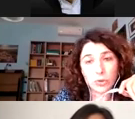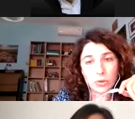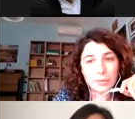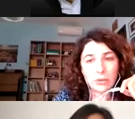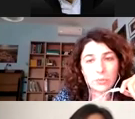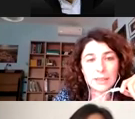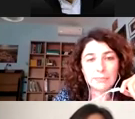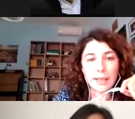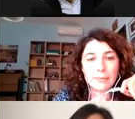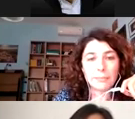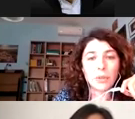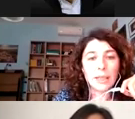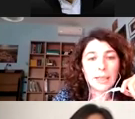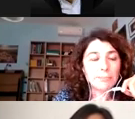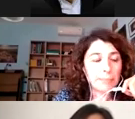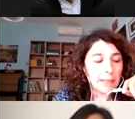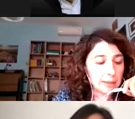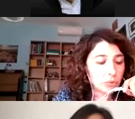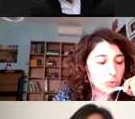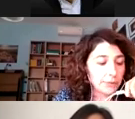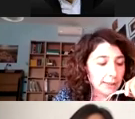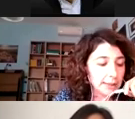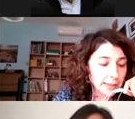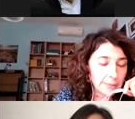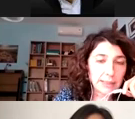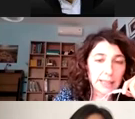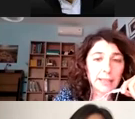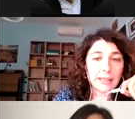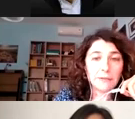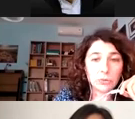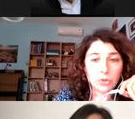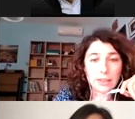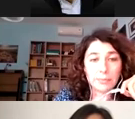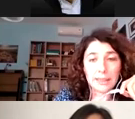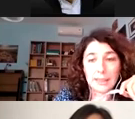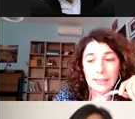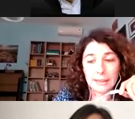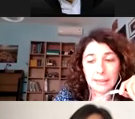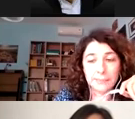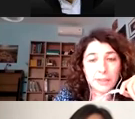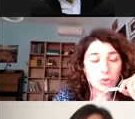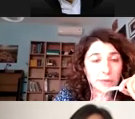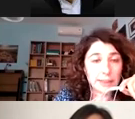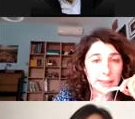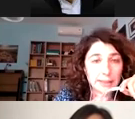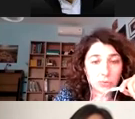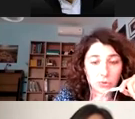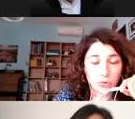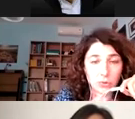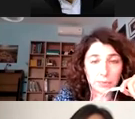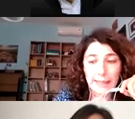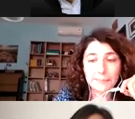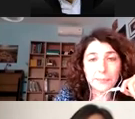'istituzione europea hanno messo in campo impattano sui livelli di credibilità e di fiducia dai fatti eh dei giovani nelle